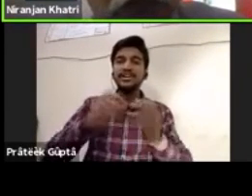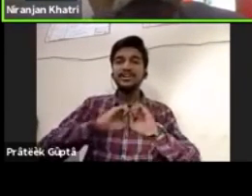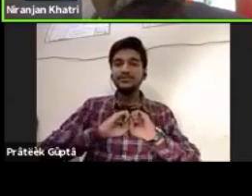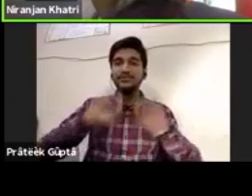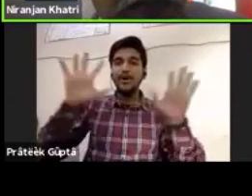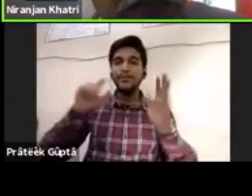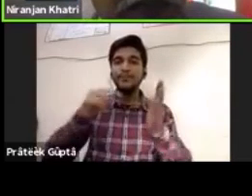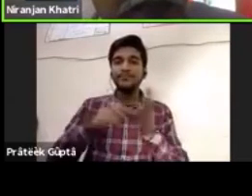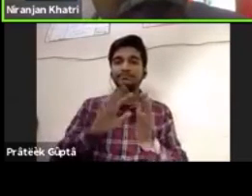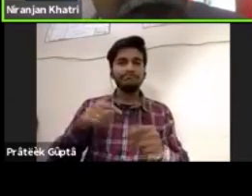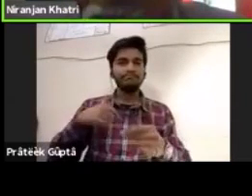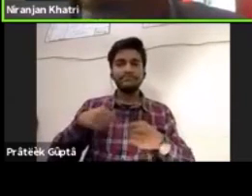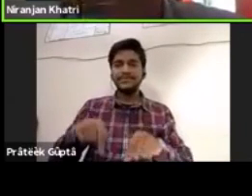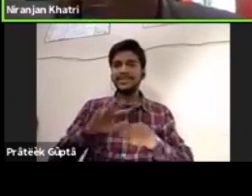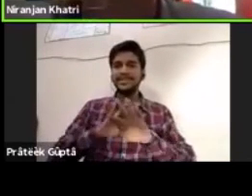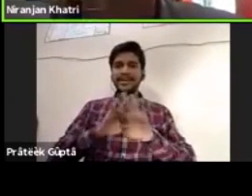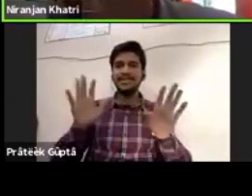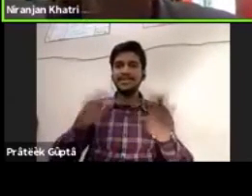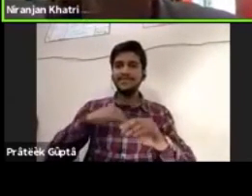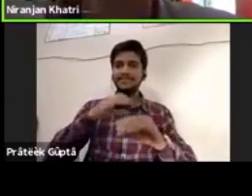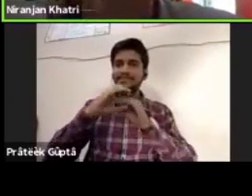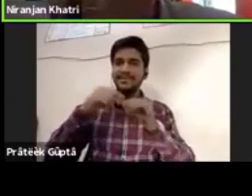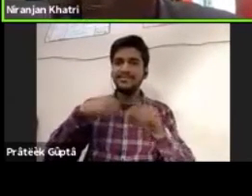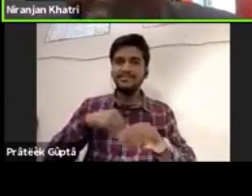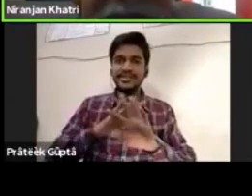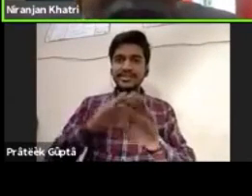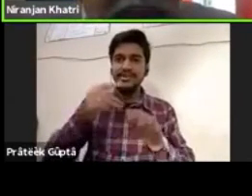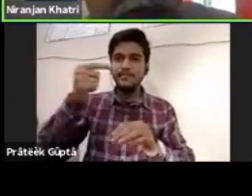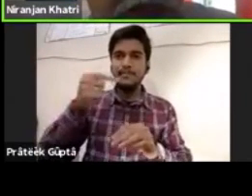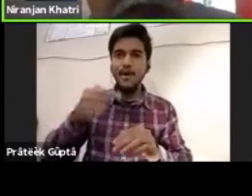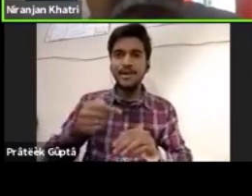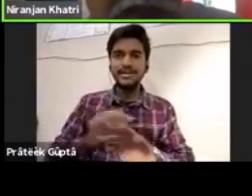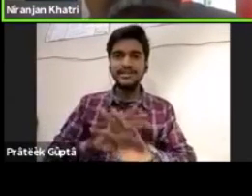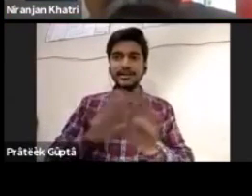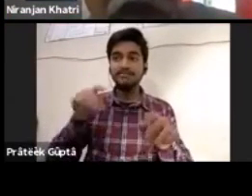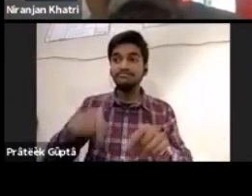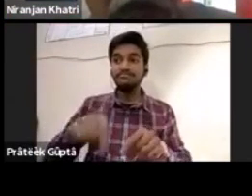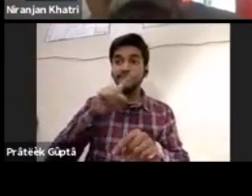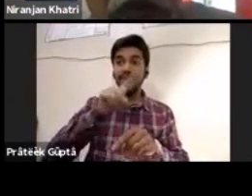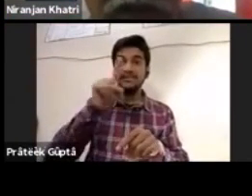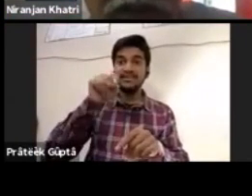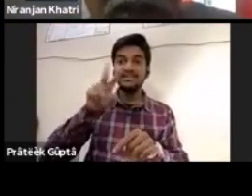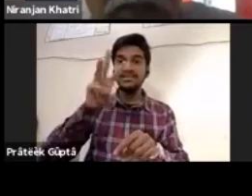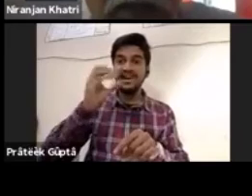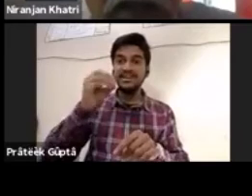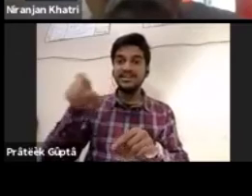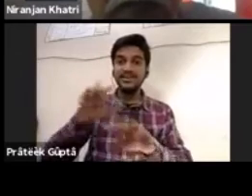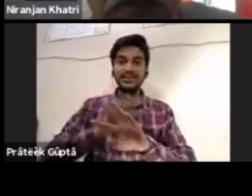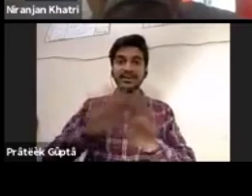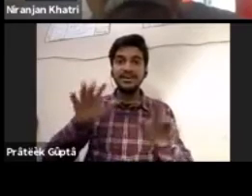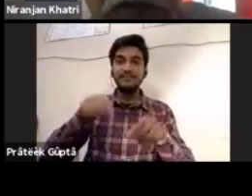मुझे तो और कुछ कहने का नहीं है, मेरे ख्याल में 11:30 बज गए हैं, तो वंस अगेन